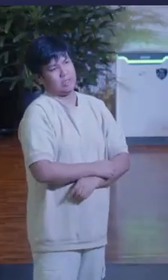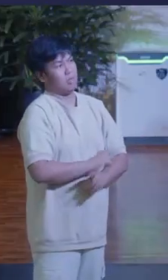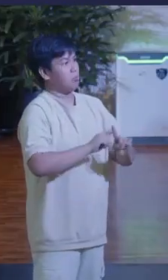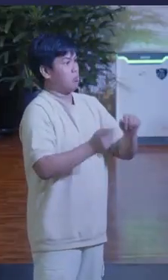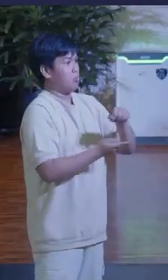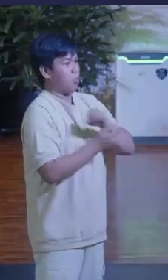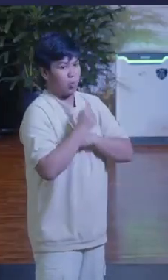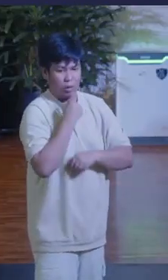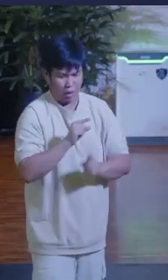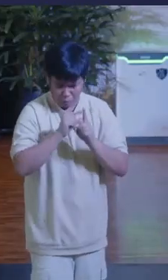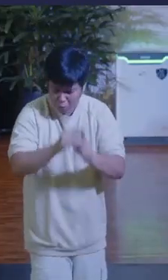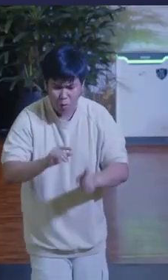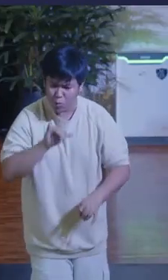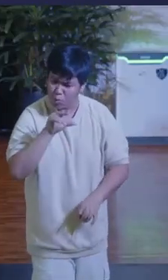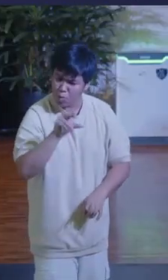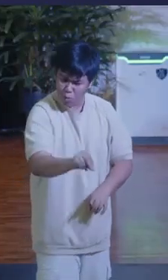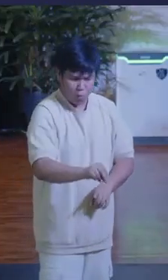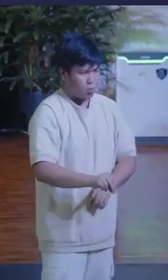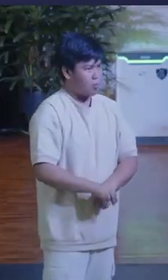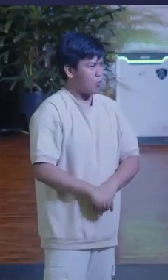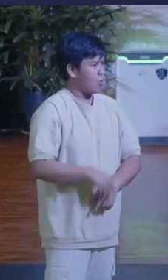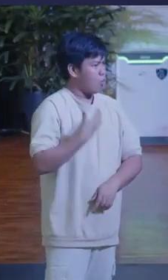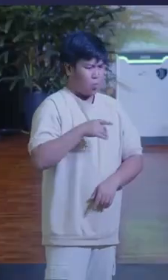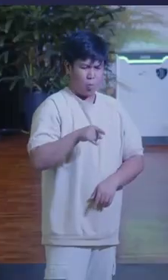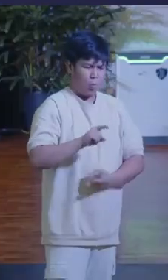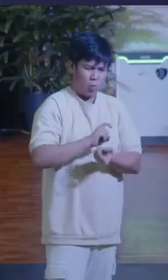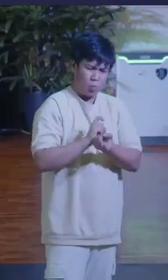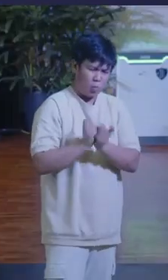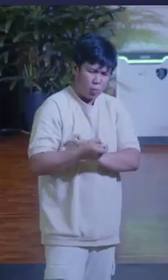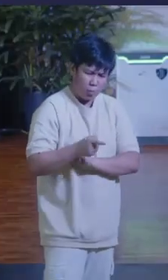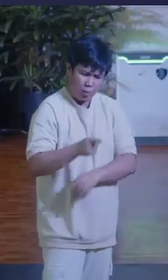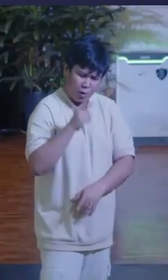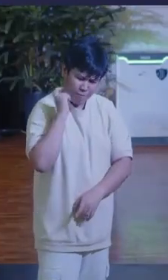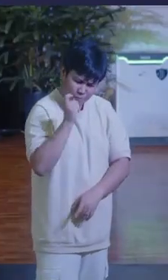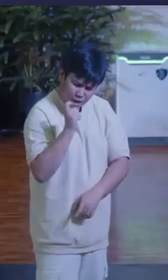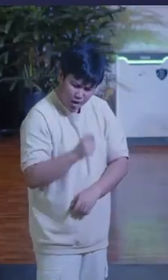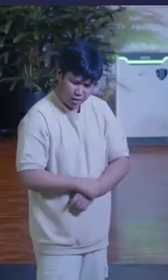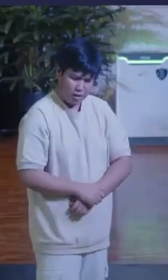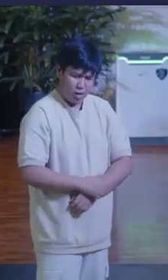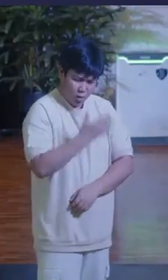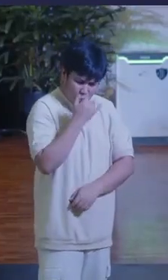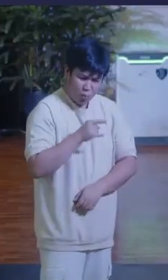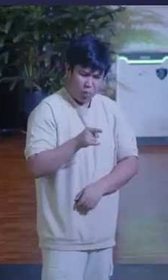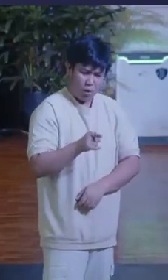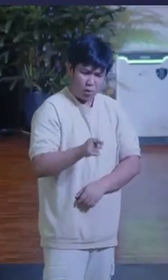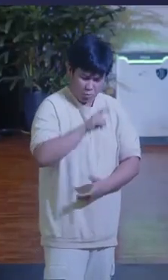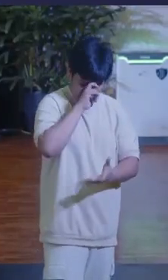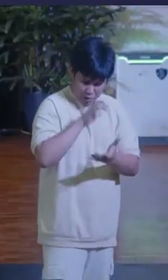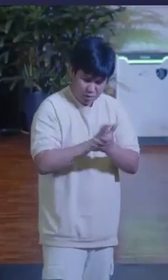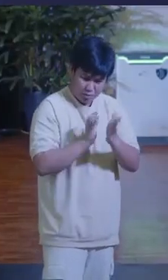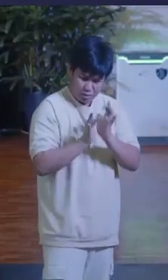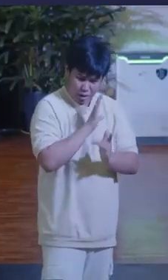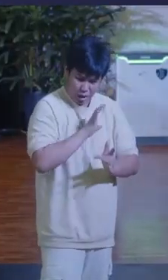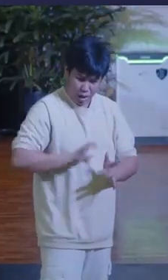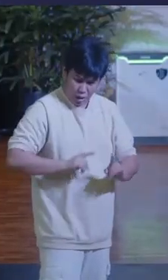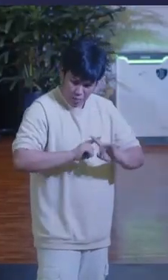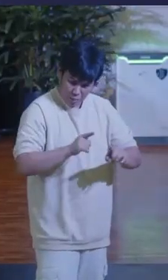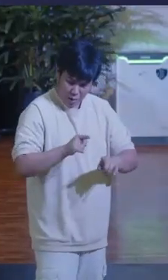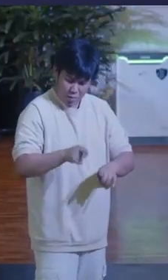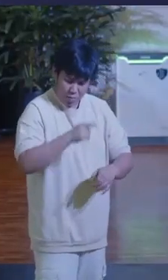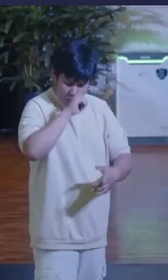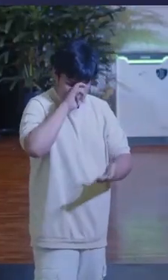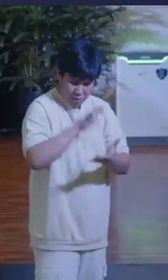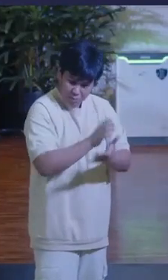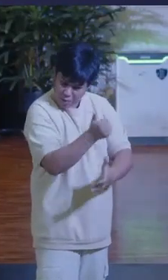warning. Sabi niya, I am astonished that you are so quickly deserting Him who called you in the grace of Christ and are turning to a different